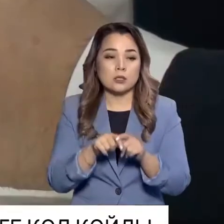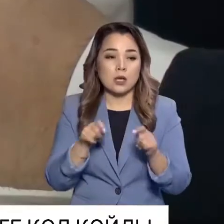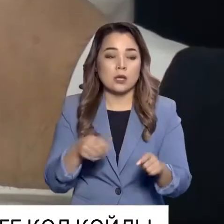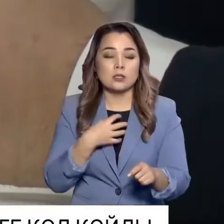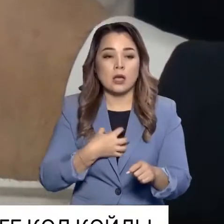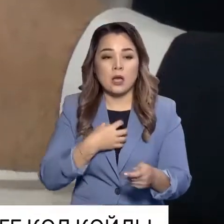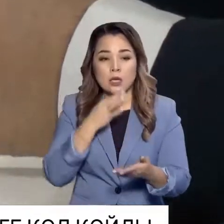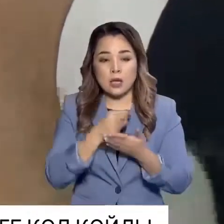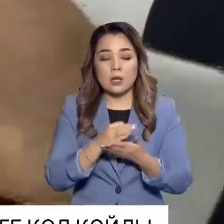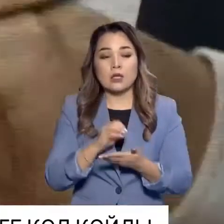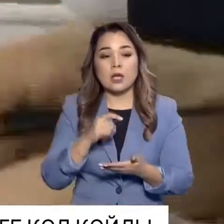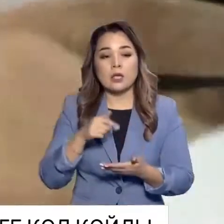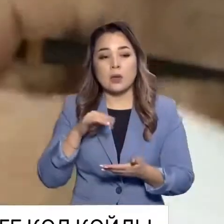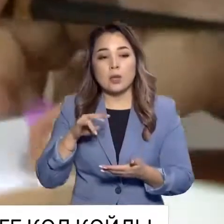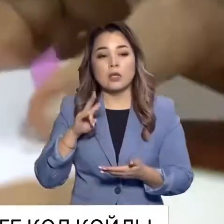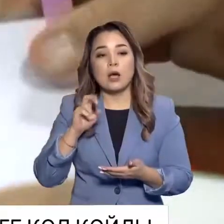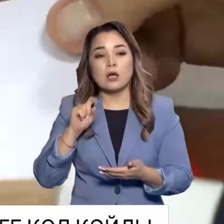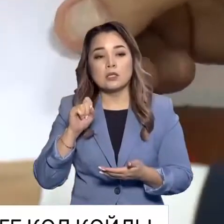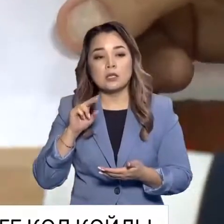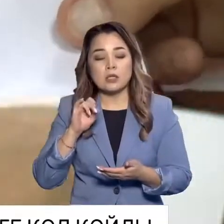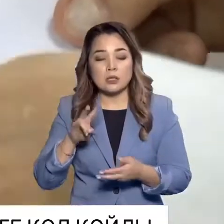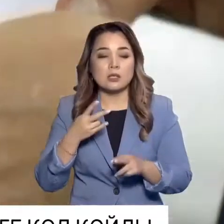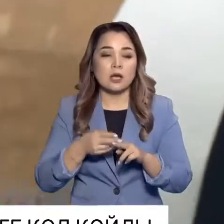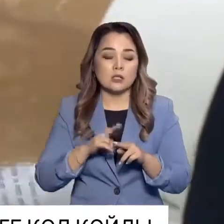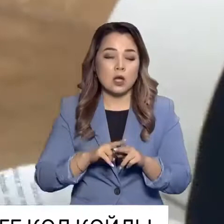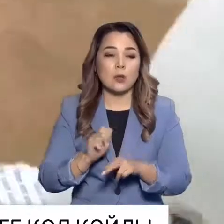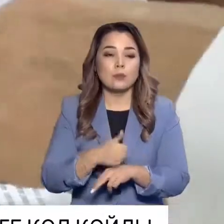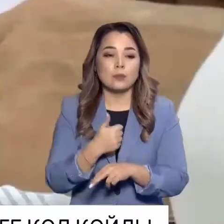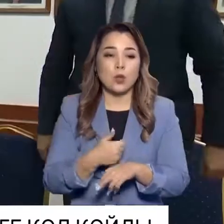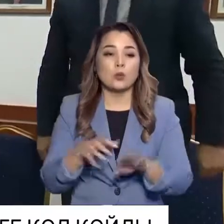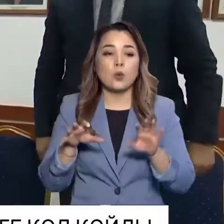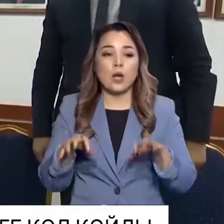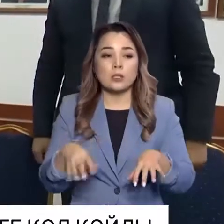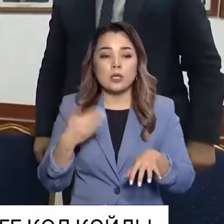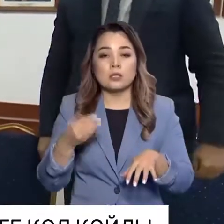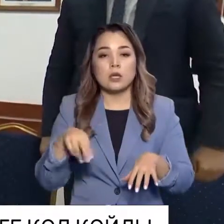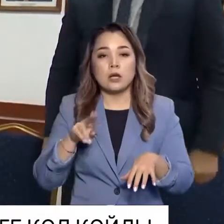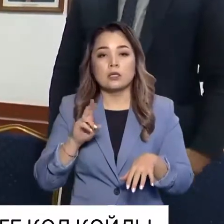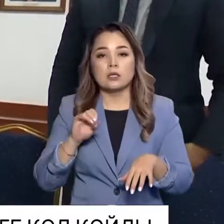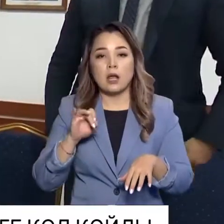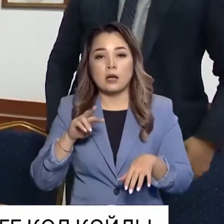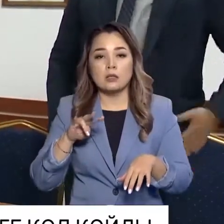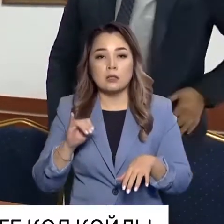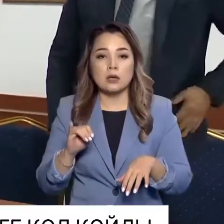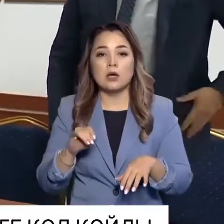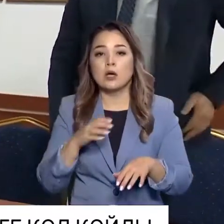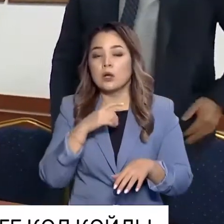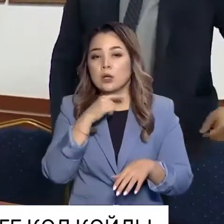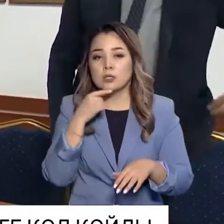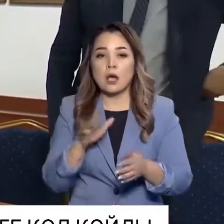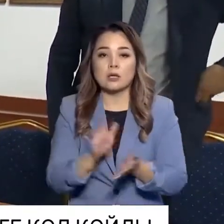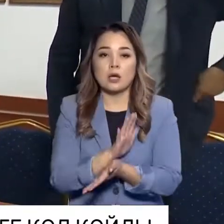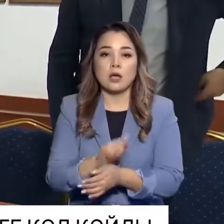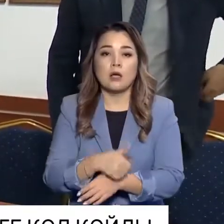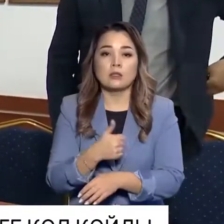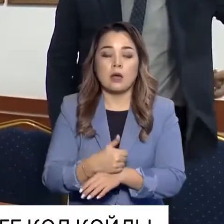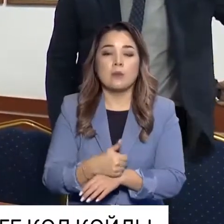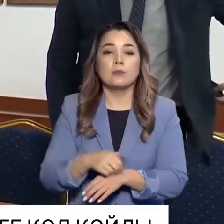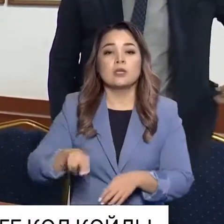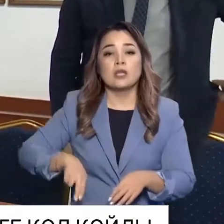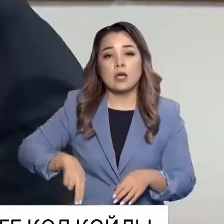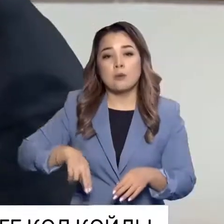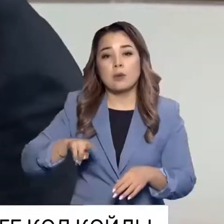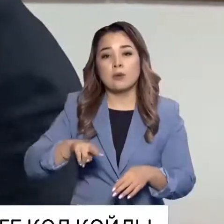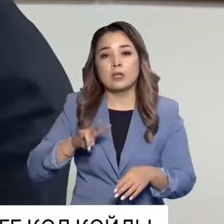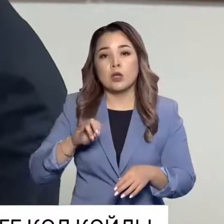Құжатқа Егемен Қазақстан акционерлік қоғамының басқарма төрағасы Дархан Қыдырәлі мен Российская газета басылымының бас директоры Павел